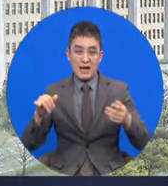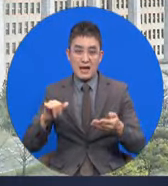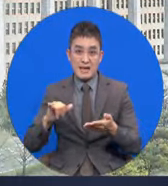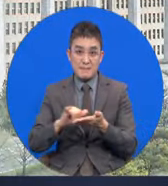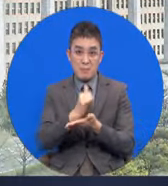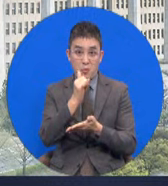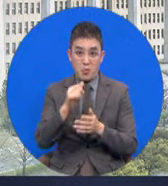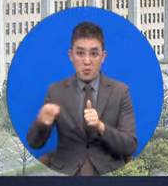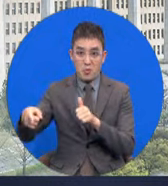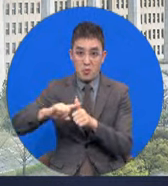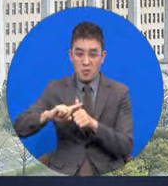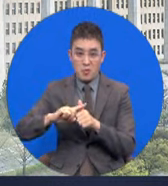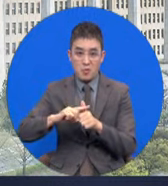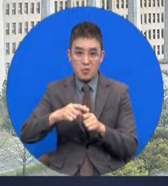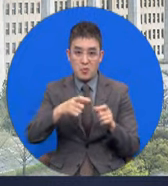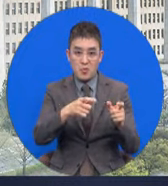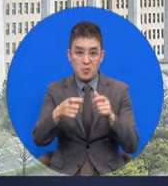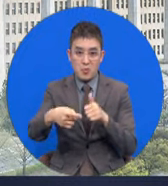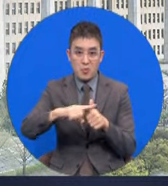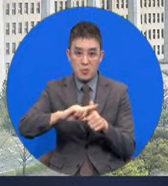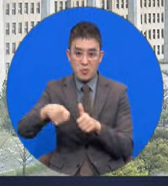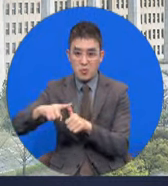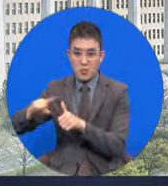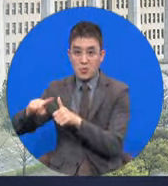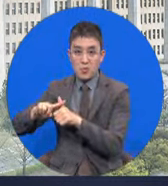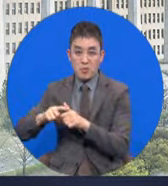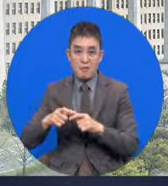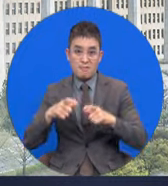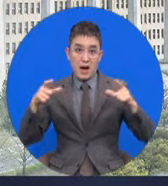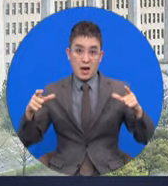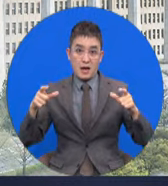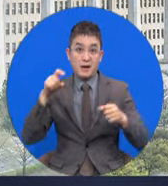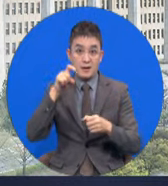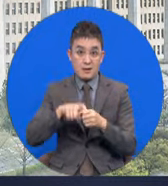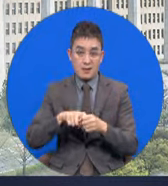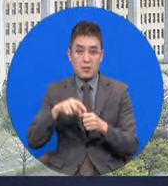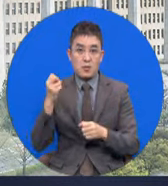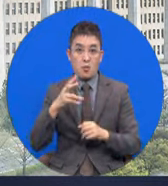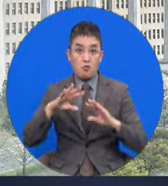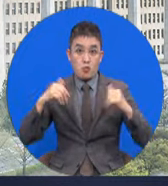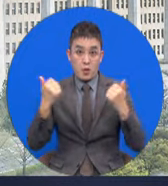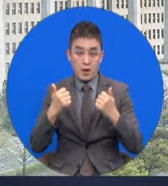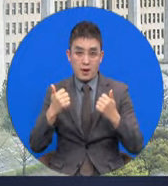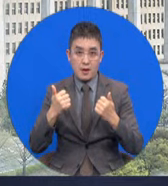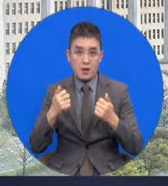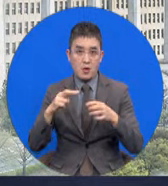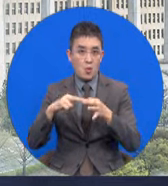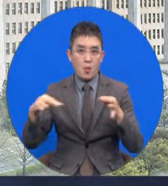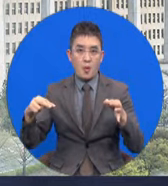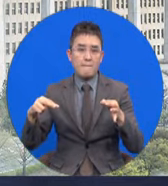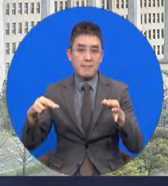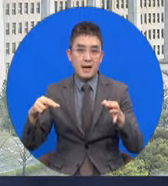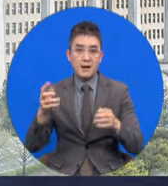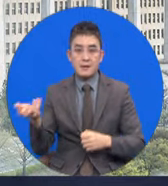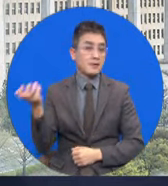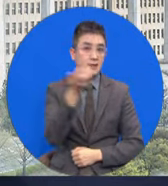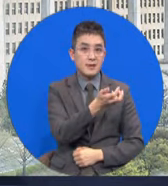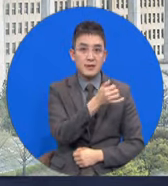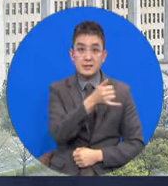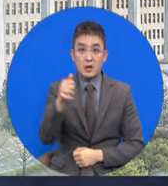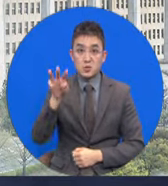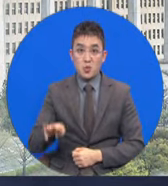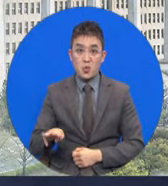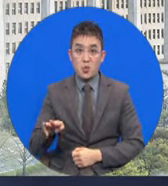여러 그 주변에 있는 도시들을 서울로 편입시키겠다. 그다음에 국회를 세종으로 이전하겠다. 이거는 굉장히 큰